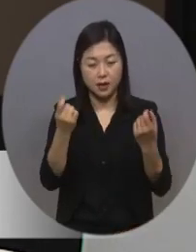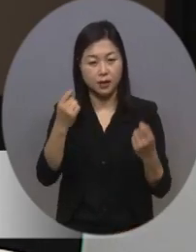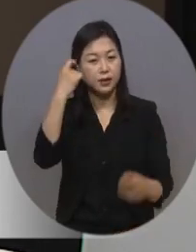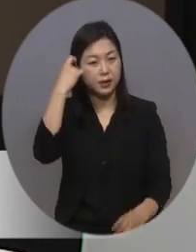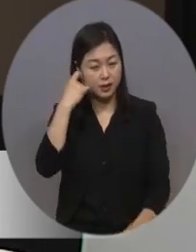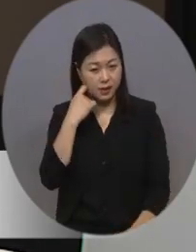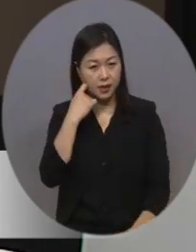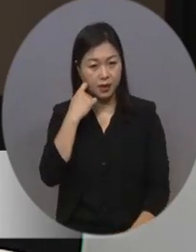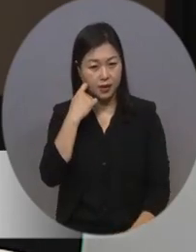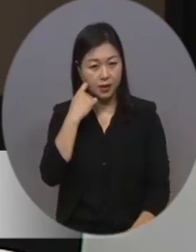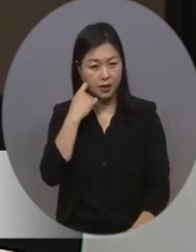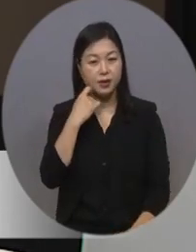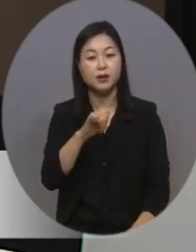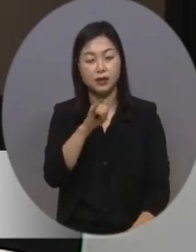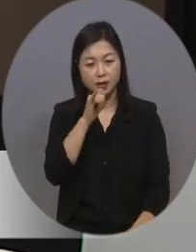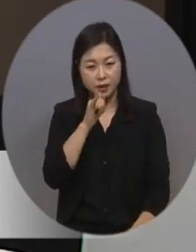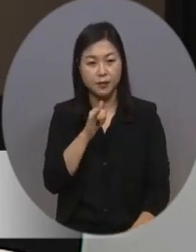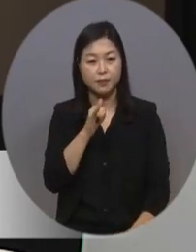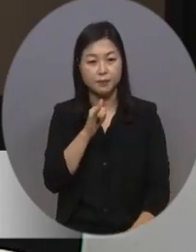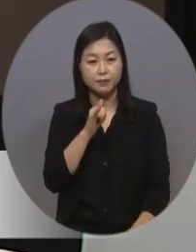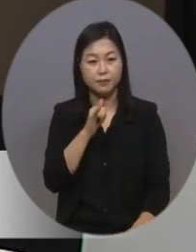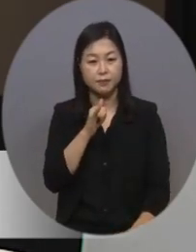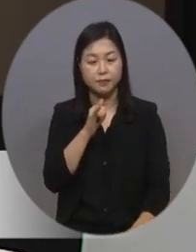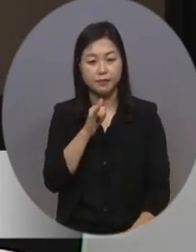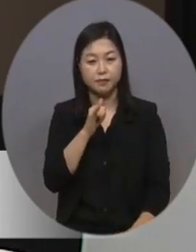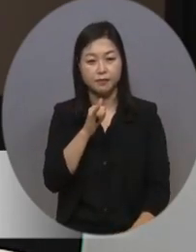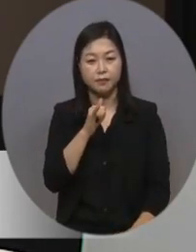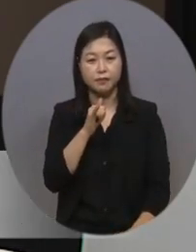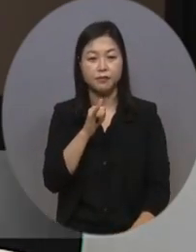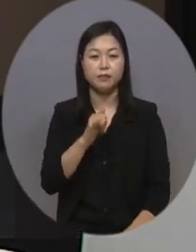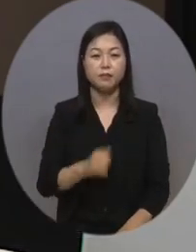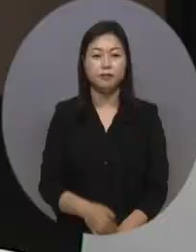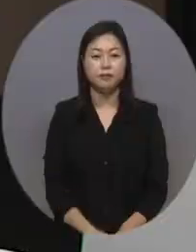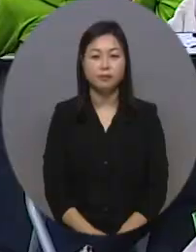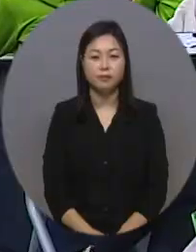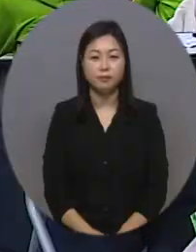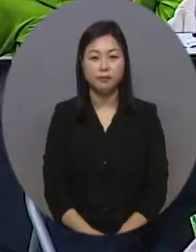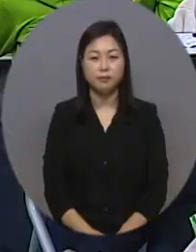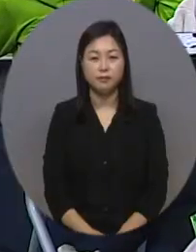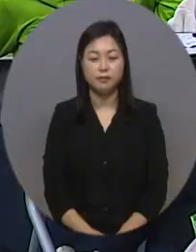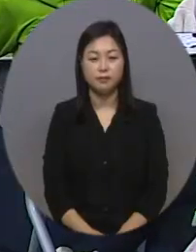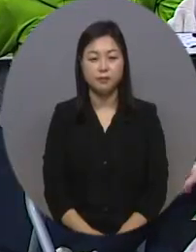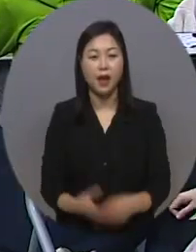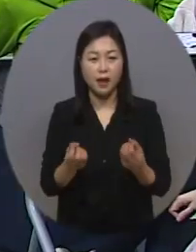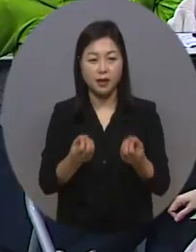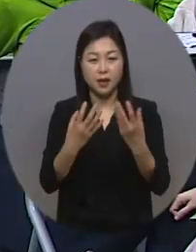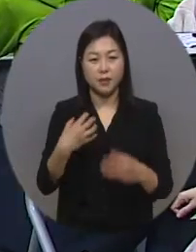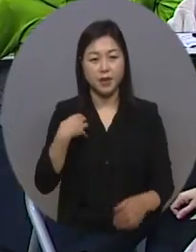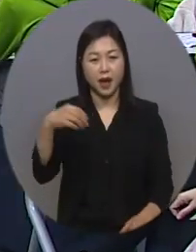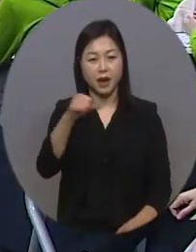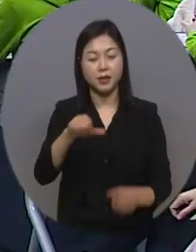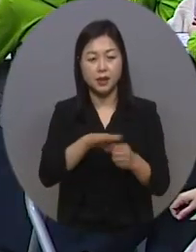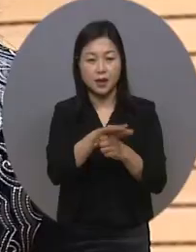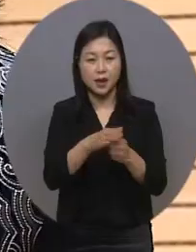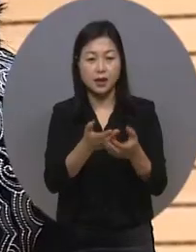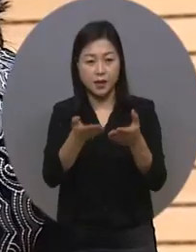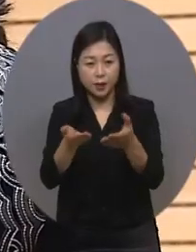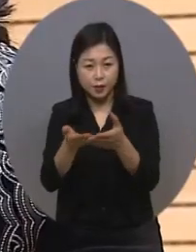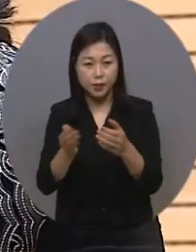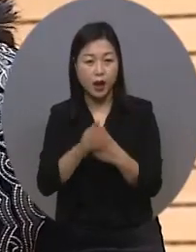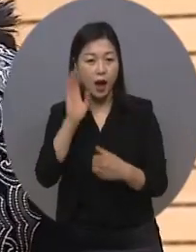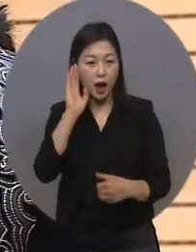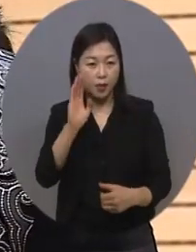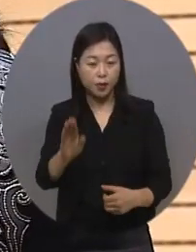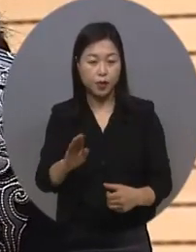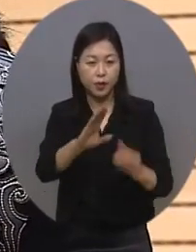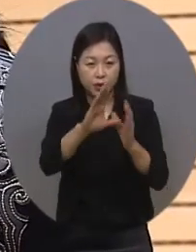year when come here to and participate in this program? 행사를 주최한 아시아 사랑 나눔은 앞으로도